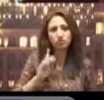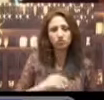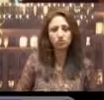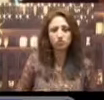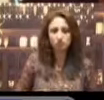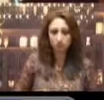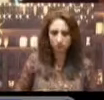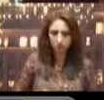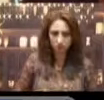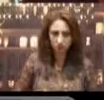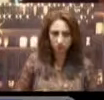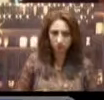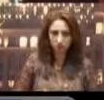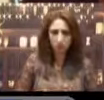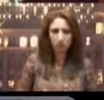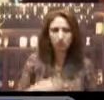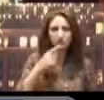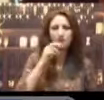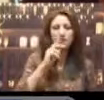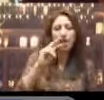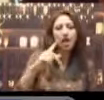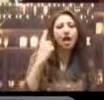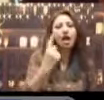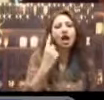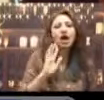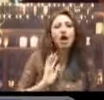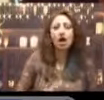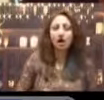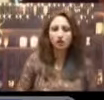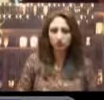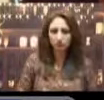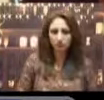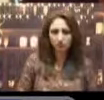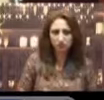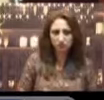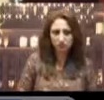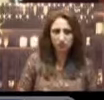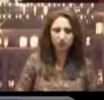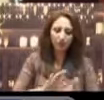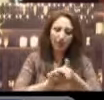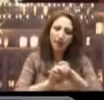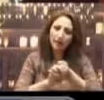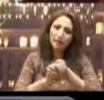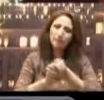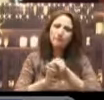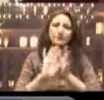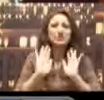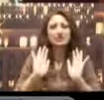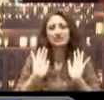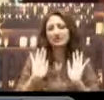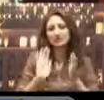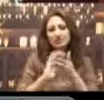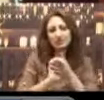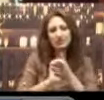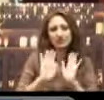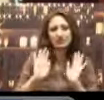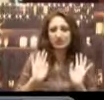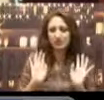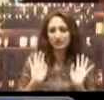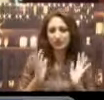ان بيبقى التلامس بيني وبين الممثله الزميله، بيبقى يعني من خلال ايد في ايد يعني كف كف